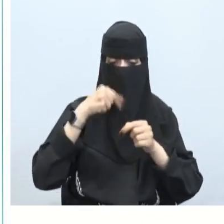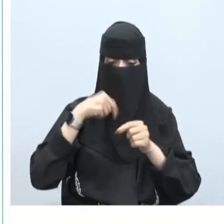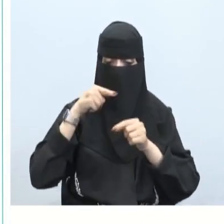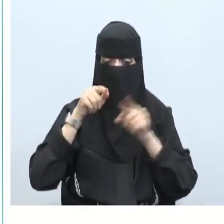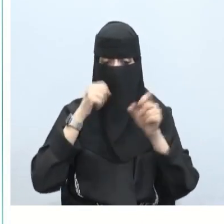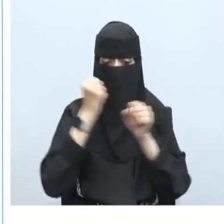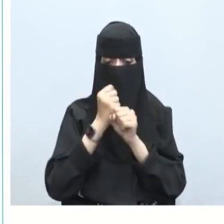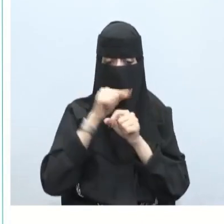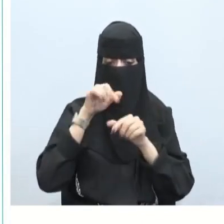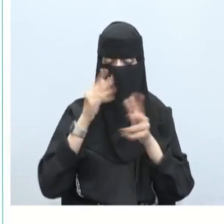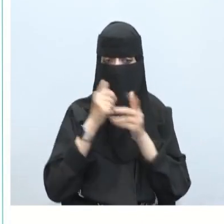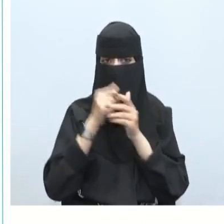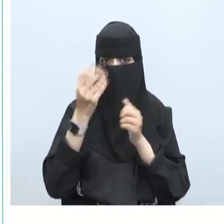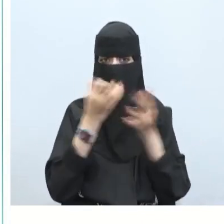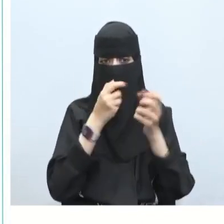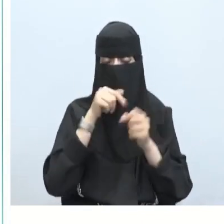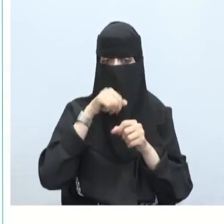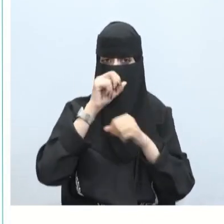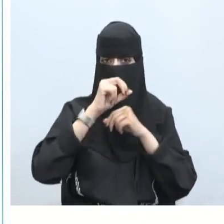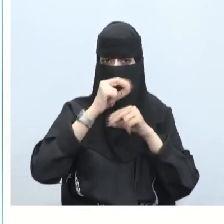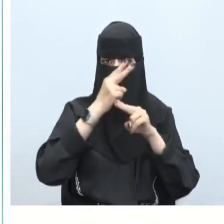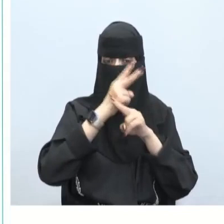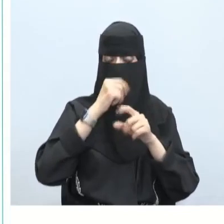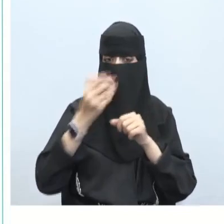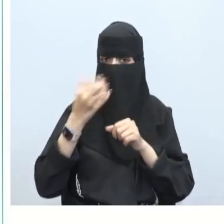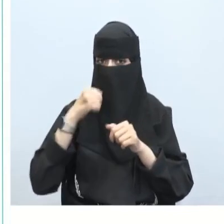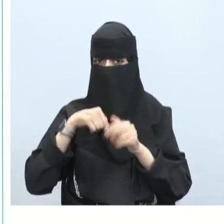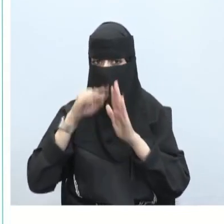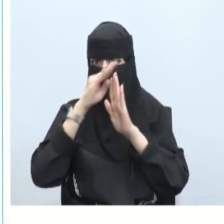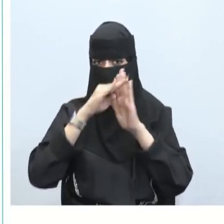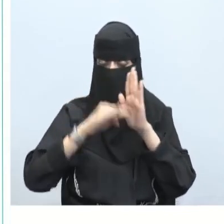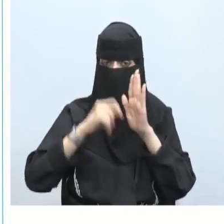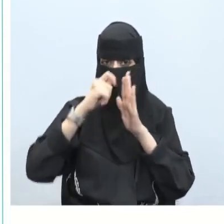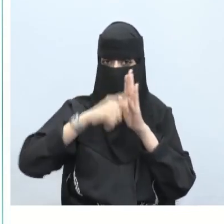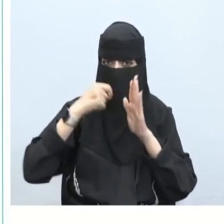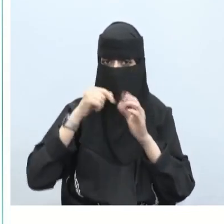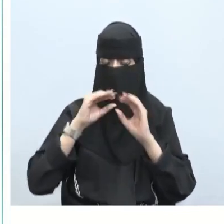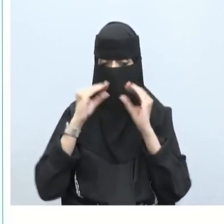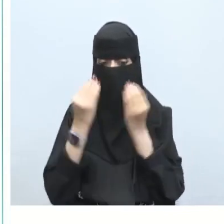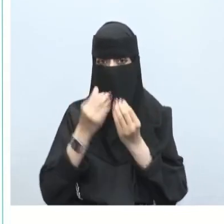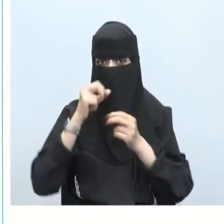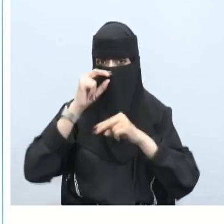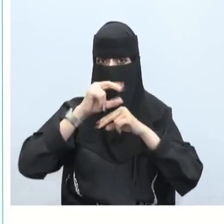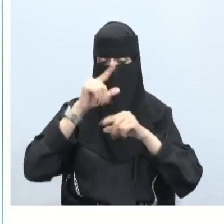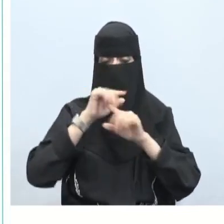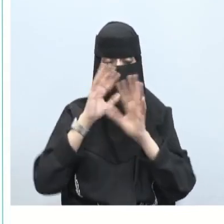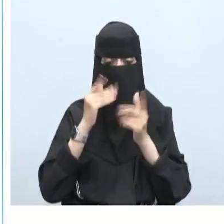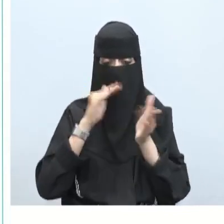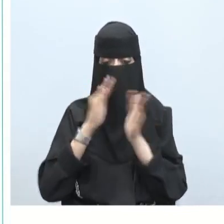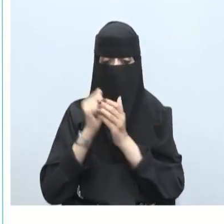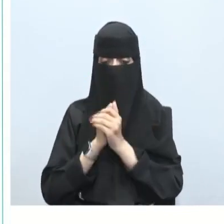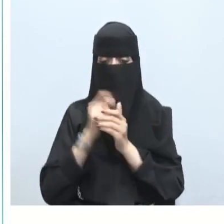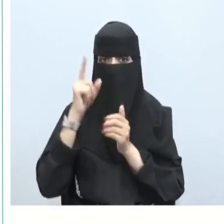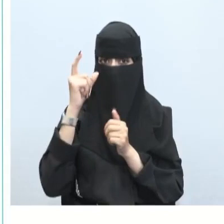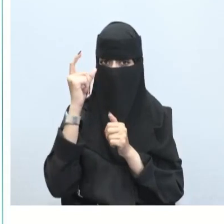ومهام العمل وموارد المشروع وبالتالي نحتاج الى برمجيه تقوم باداره هذا المشروع في جميع نواحيه ايضا